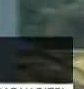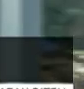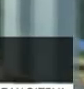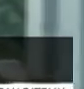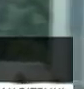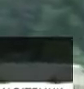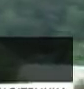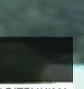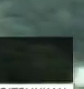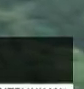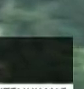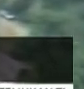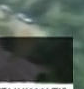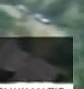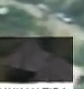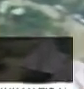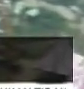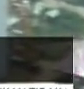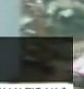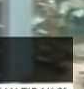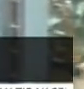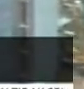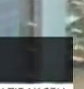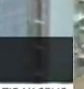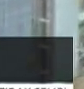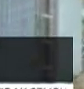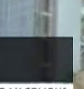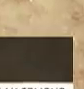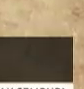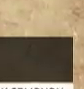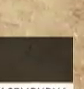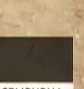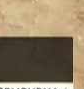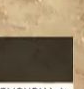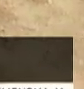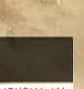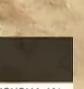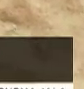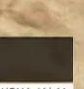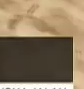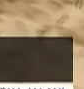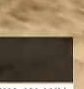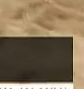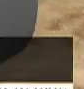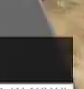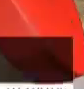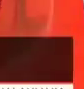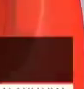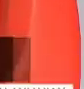Kes tanah runtuh di Bukit Kukus, 40 individu diambil keterangan.